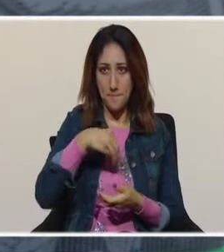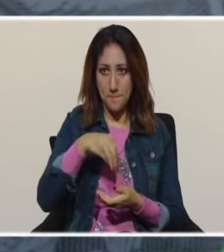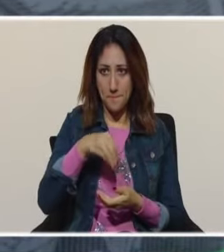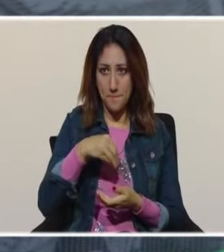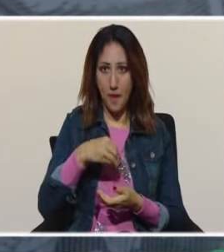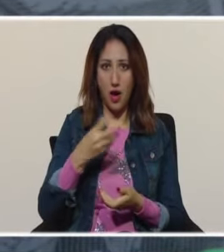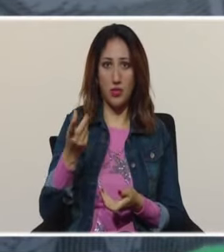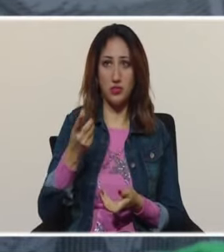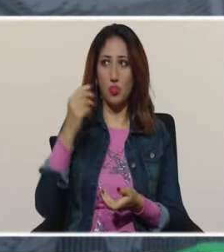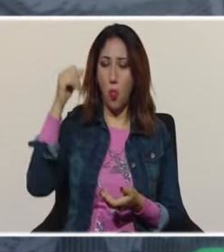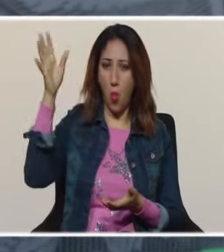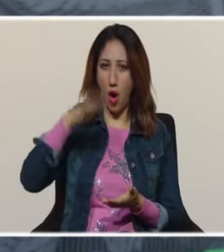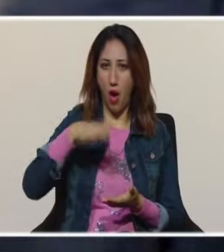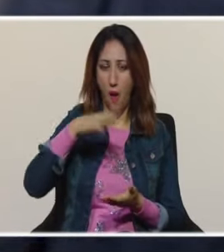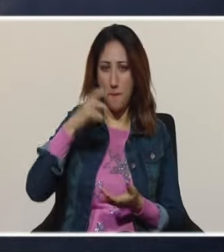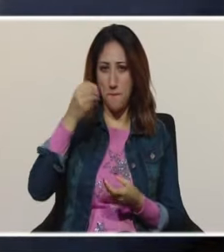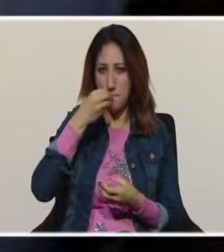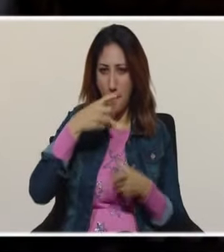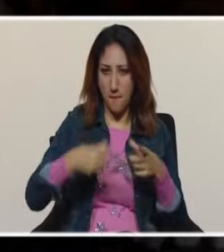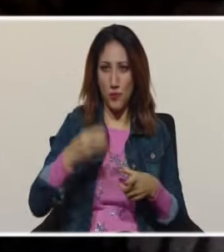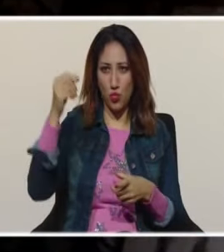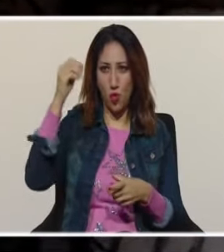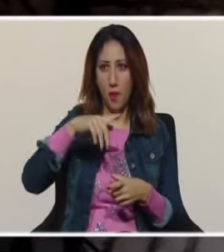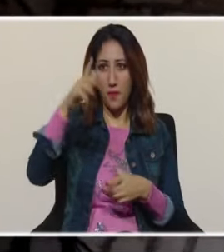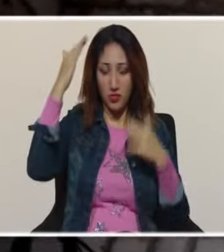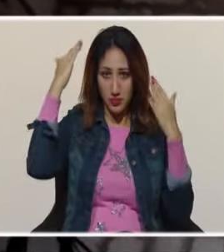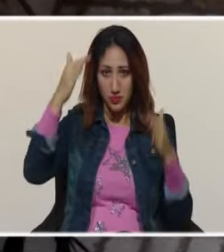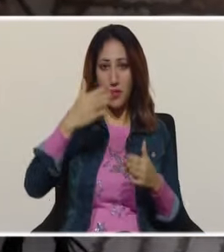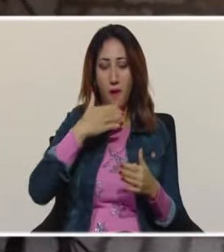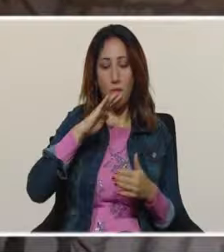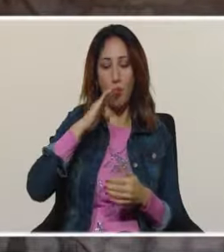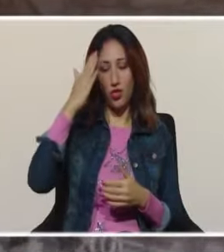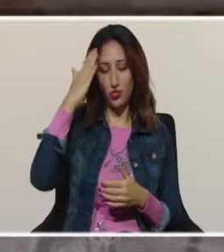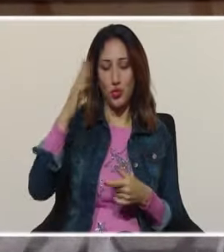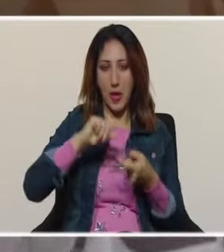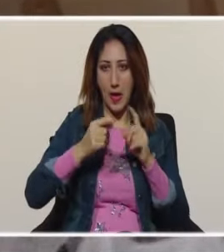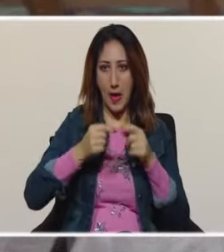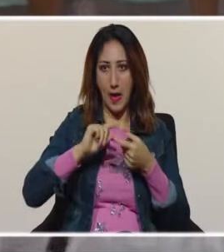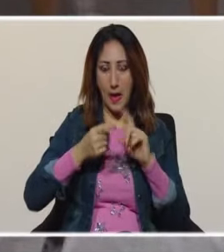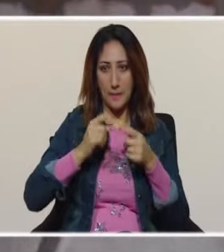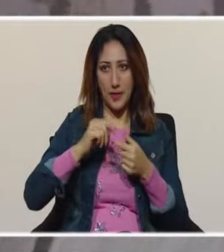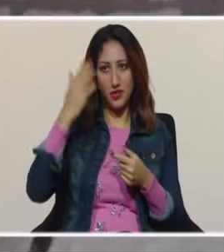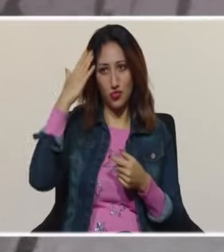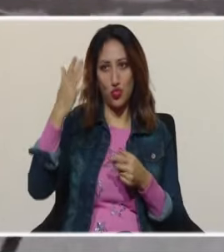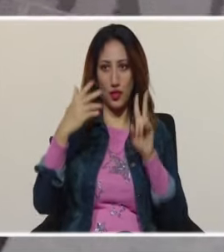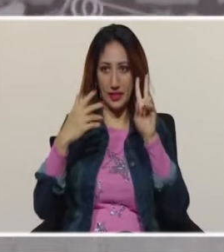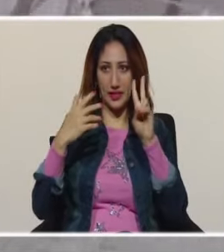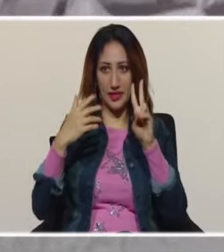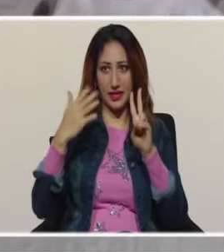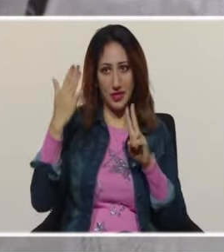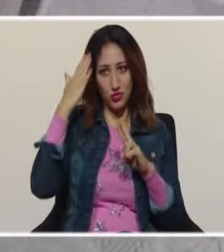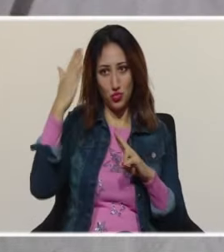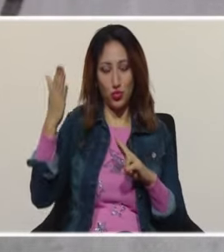يتعمس وكده من التراب، وكنا قاعدين في البوس في الخص. بس ربنا يجزيهم كل خير، جمعية تقوى القلوب هي يعني سقفت